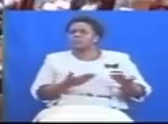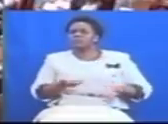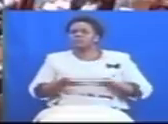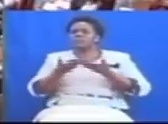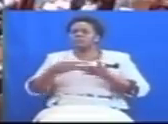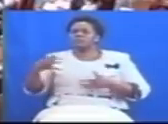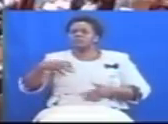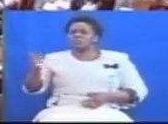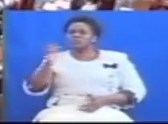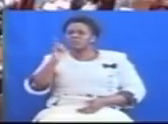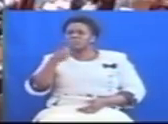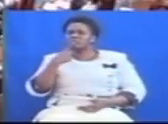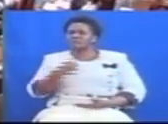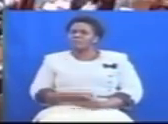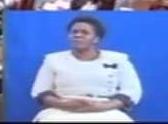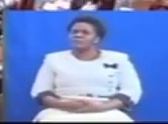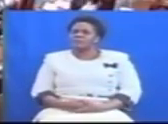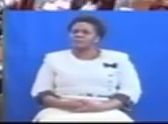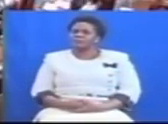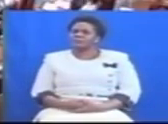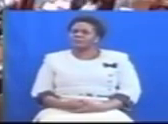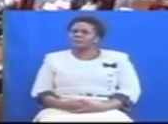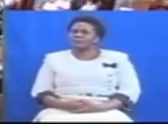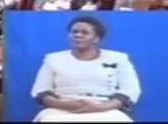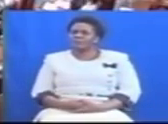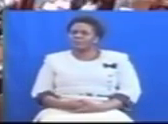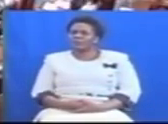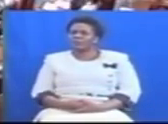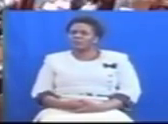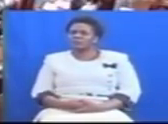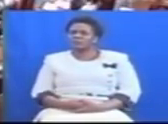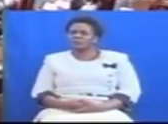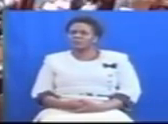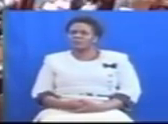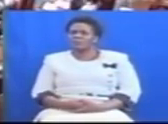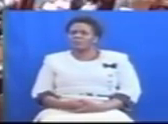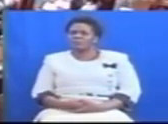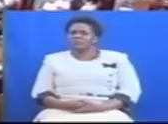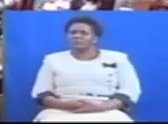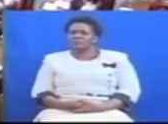Ardhi, Nyumba na Maendeleo ya Makazi, majibu.